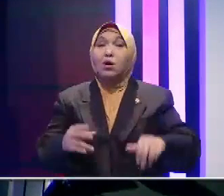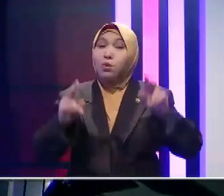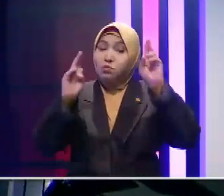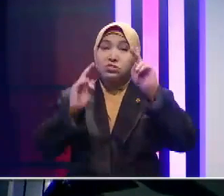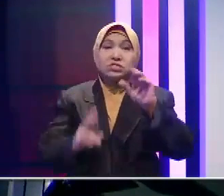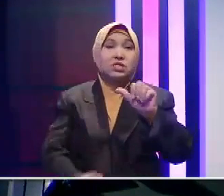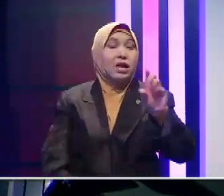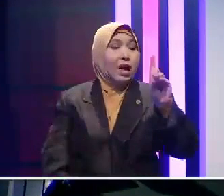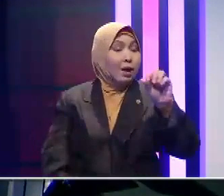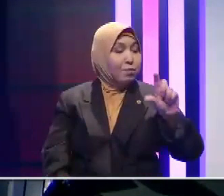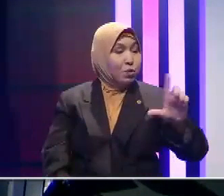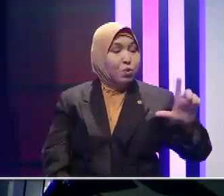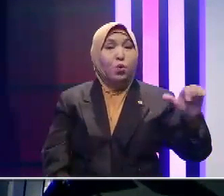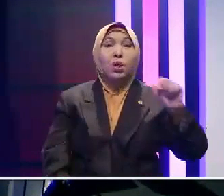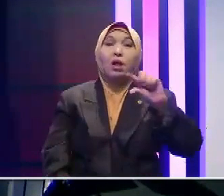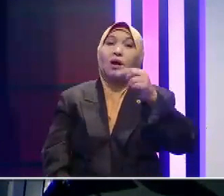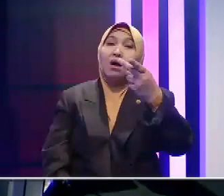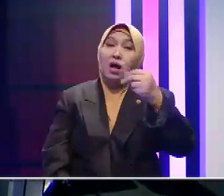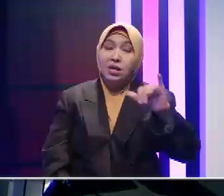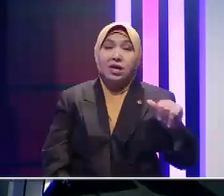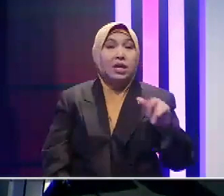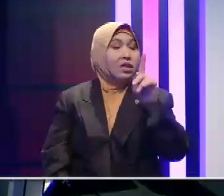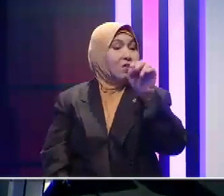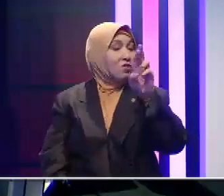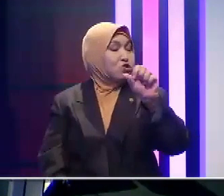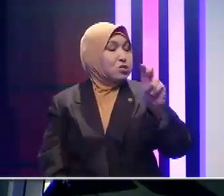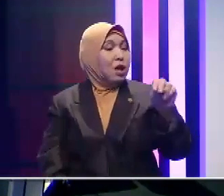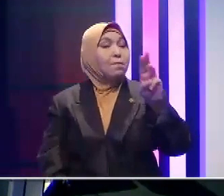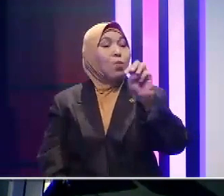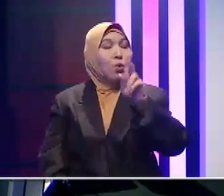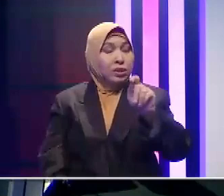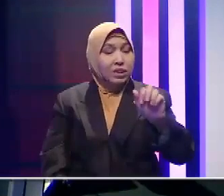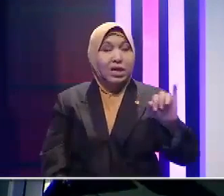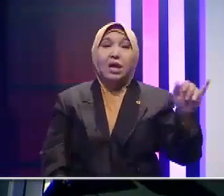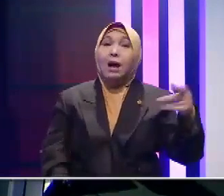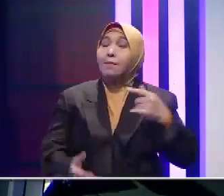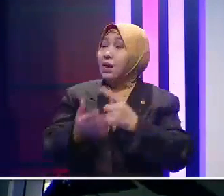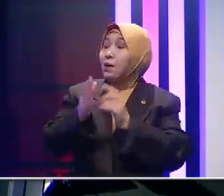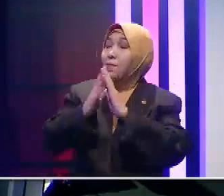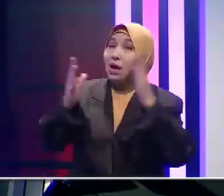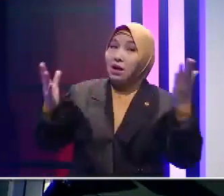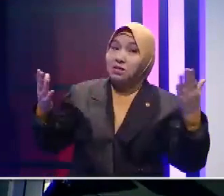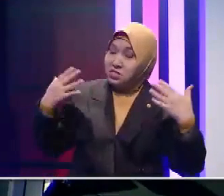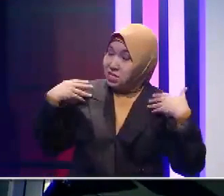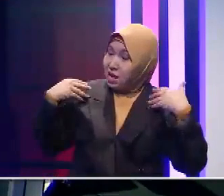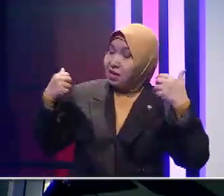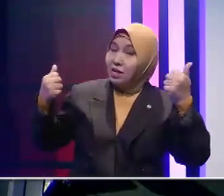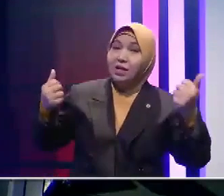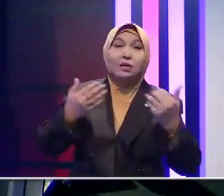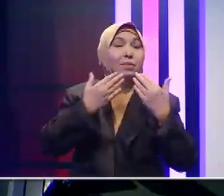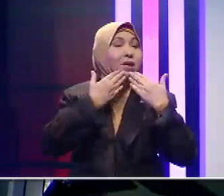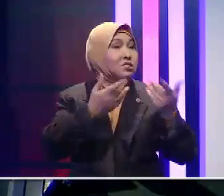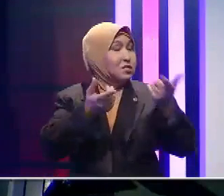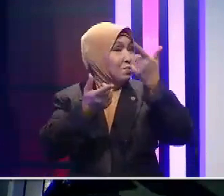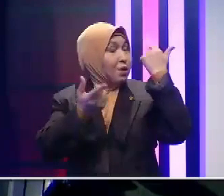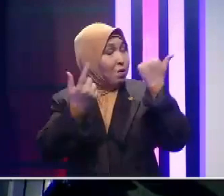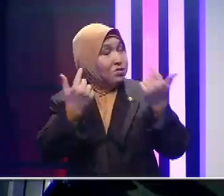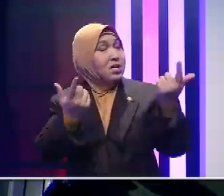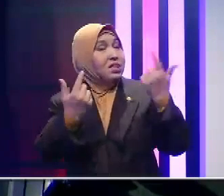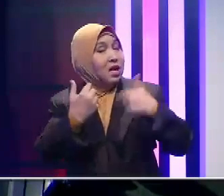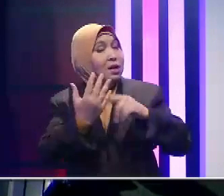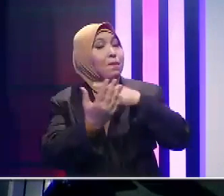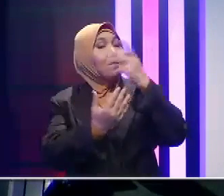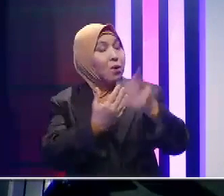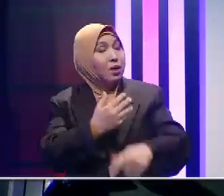Ghani Krishnamurti. Ya, betul. Apa khabar, Masyarakat? Ya? Baik, Alhamdulillah. Masya Allah. First time jumpa, ya? InsyaAllah. Terima kasih kerana berkunjung ke